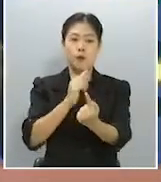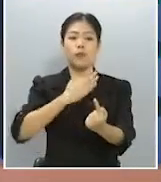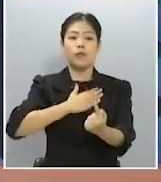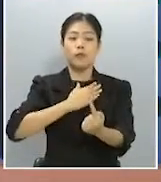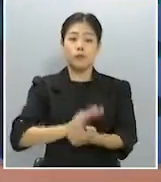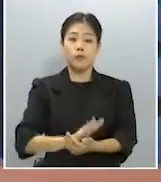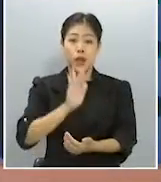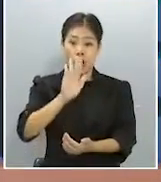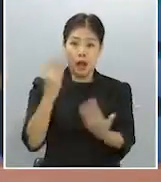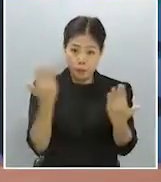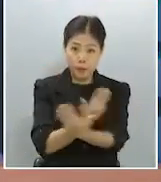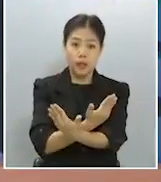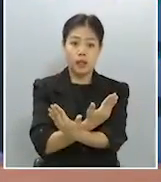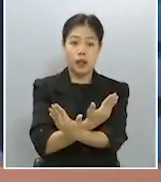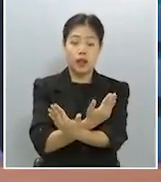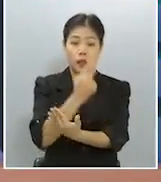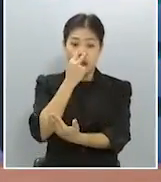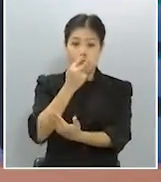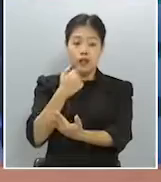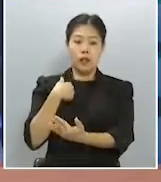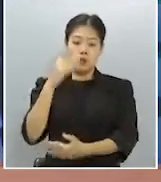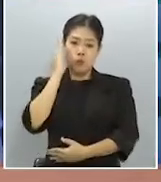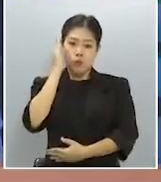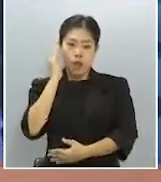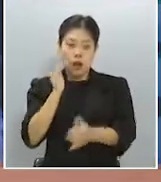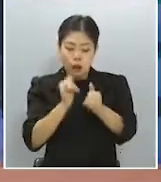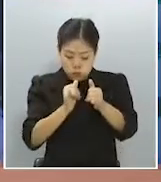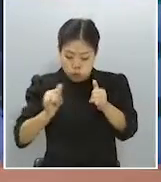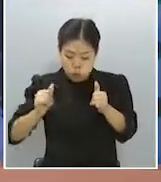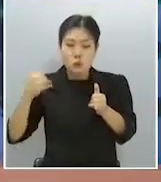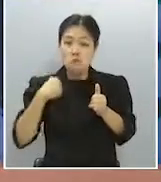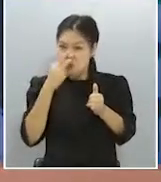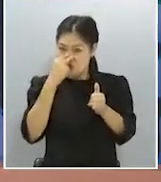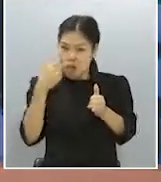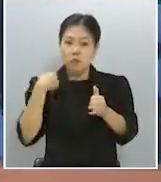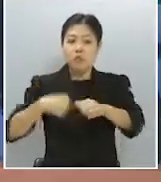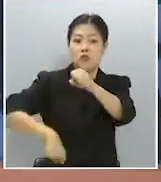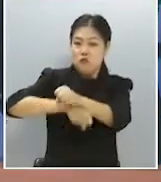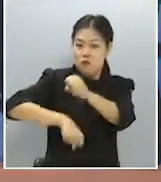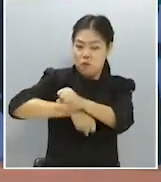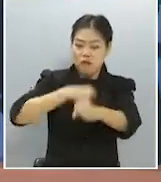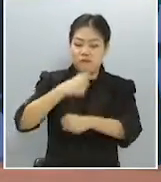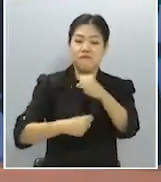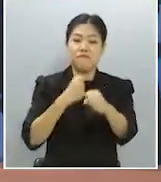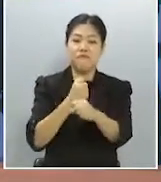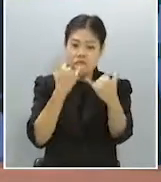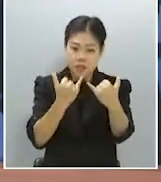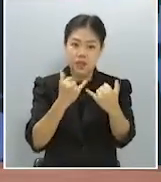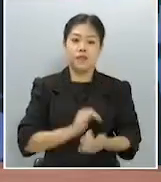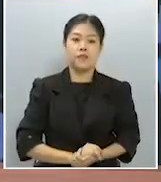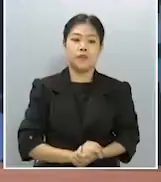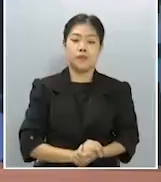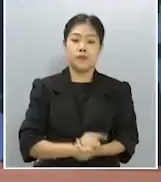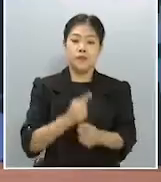อย่าเพิ่งเปลี่ยนช่องนะครับเพราะว่าเห็นข้างหลังมีแต่ผู้ชายแต่วันนี้ผมมีทีเด็ดด้วยนะฮะเพราะฟุตบอลแห่งปีต้องบอกนะครับวันที่